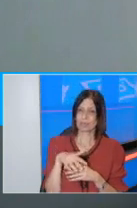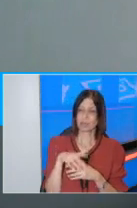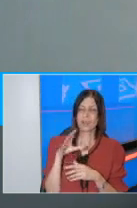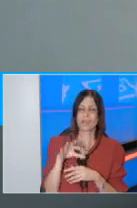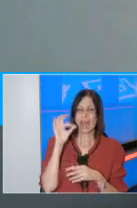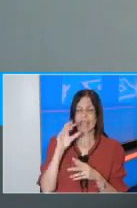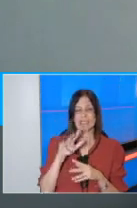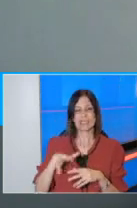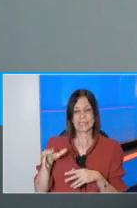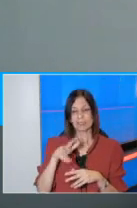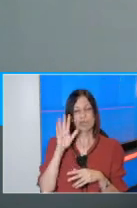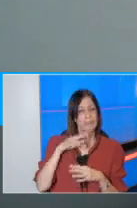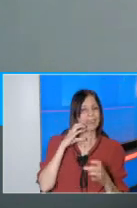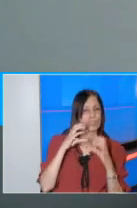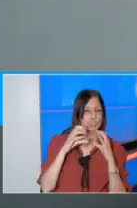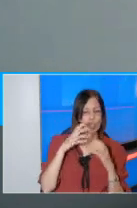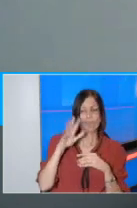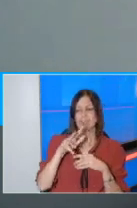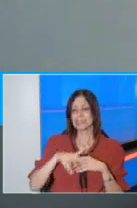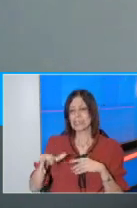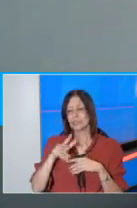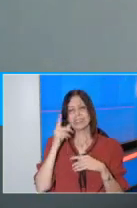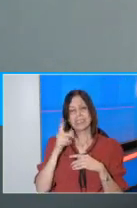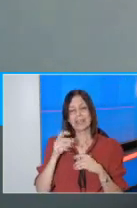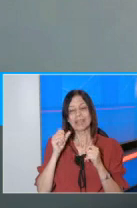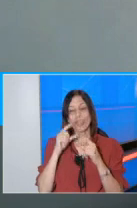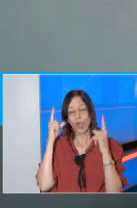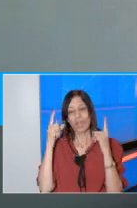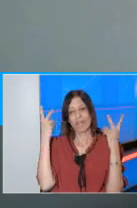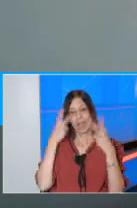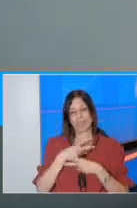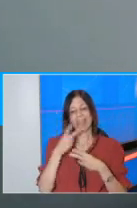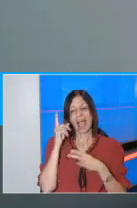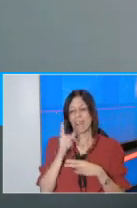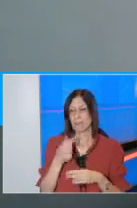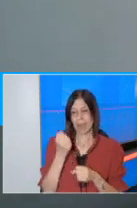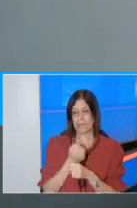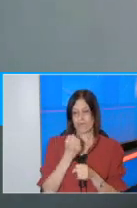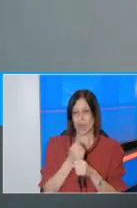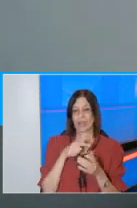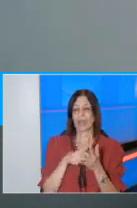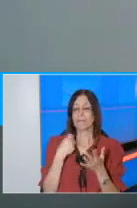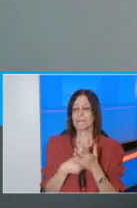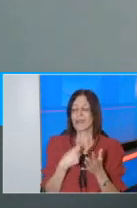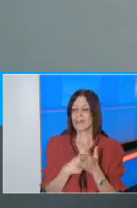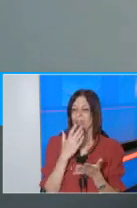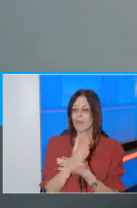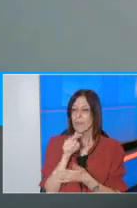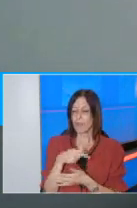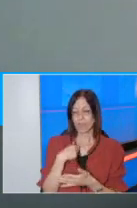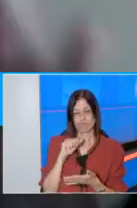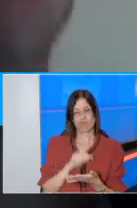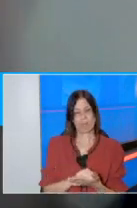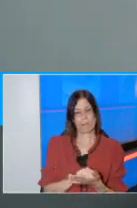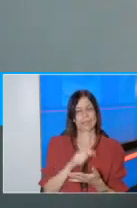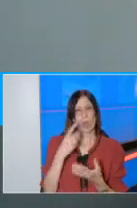הציבור, גם לתקשורת, גם לציבור, באמת להתעורר ולהבין שכרגע אנחנו חייבים לפעול כי המחירים הם כבר פה, זאת אומרת, אנחנו משלמים אותם, זה לא